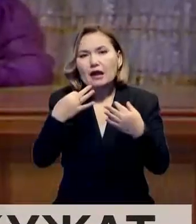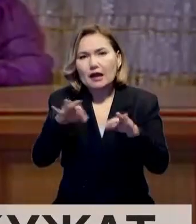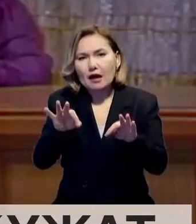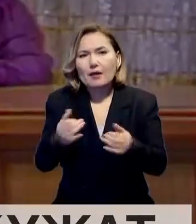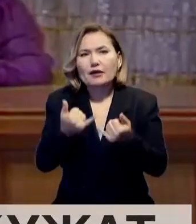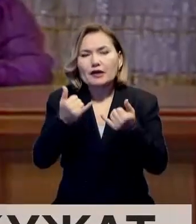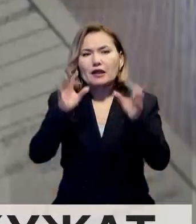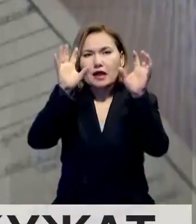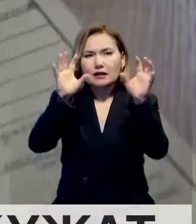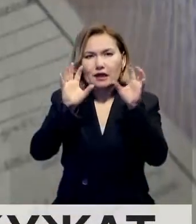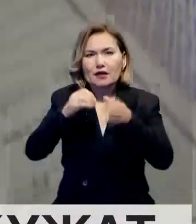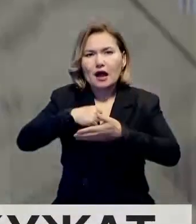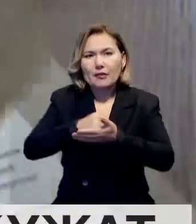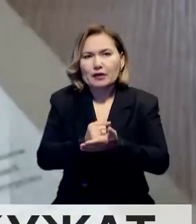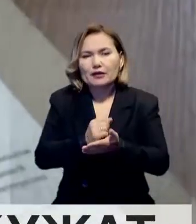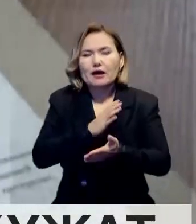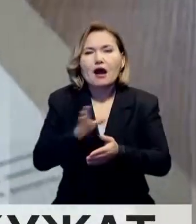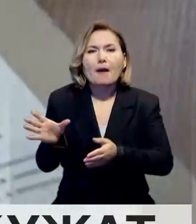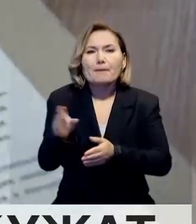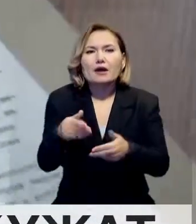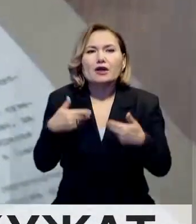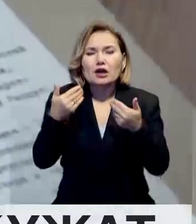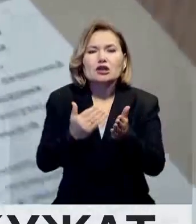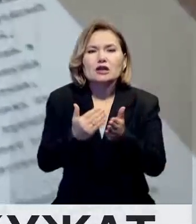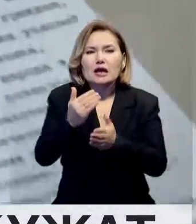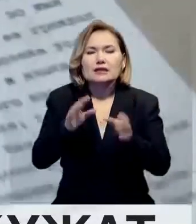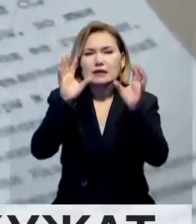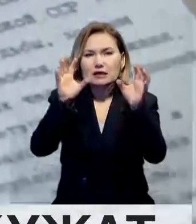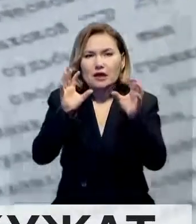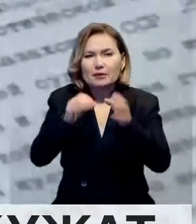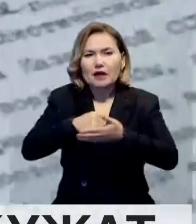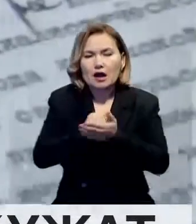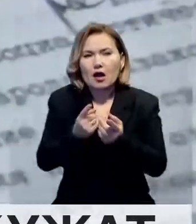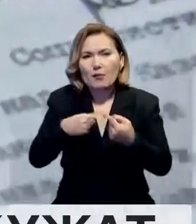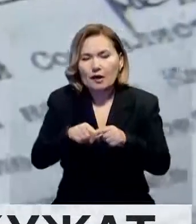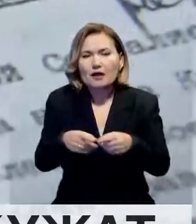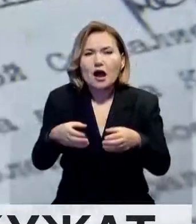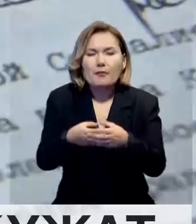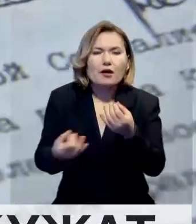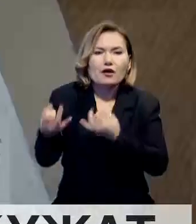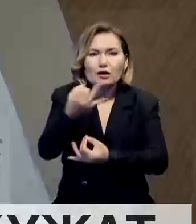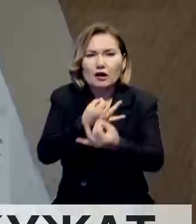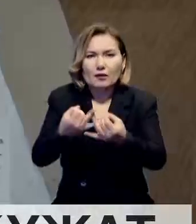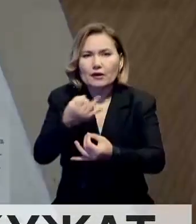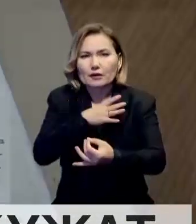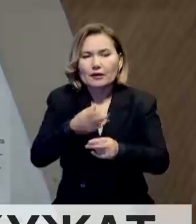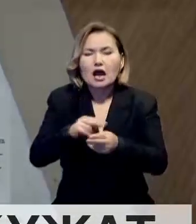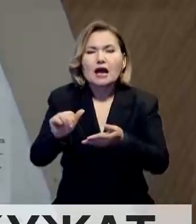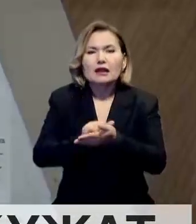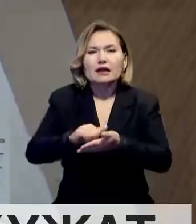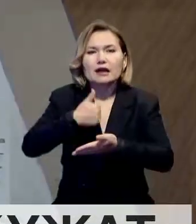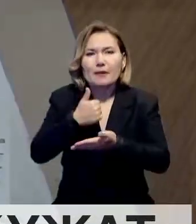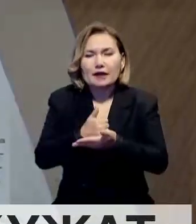егемендігі туралы декларация қабылданды. Барлық ұсыныс жоғарғы заң шығарушы органның аппаратында жүйеленіп сарапталды.